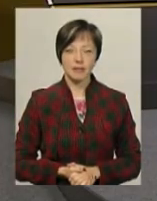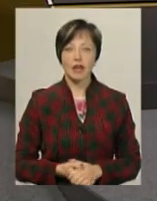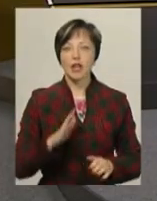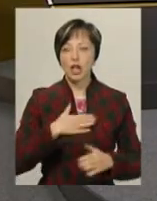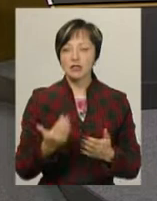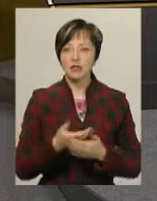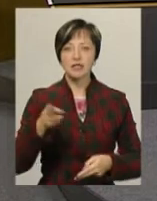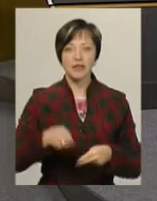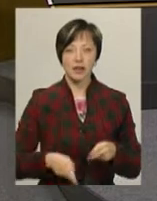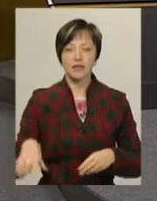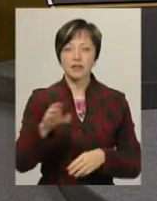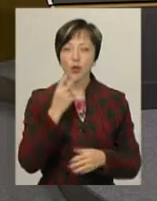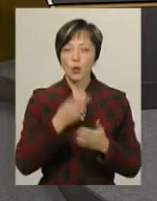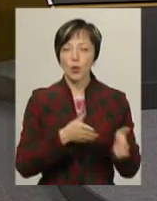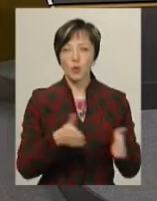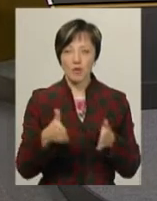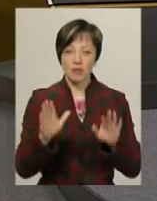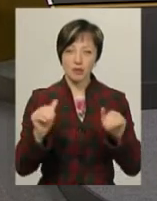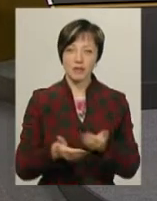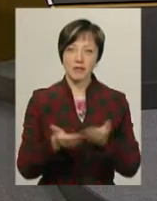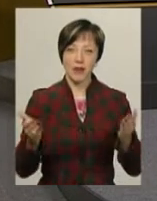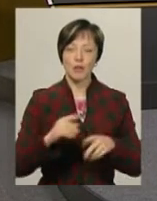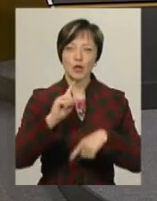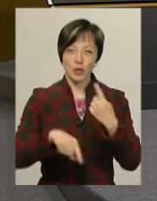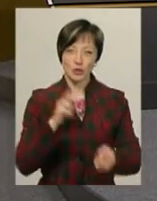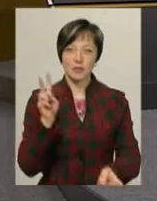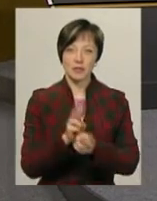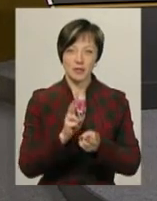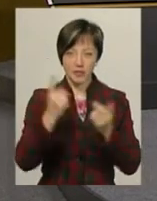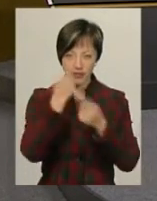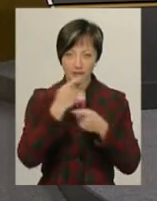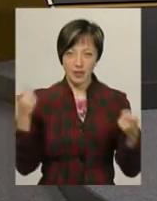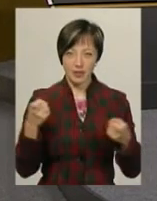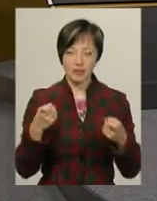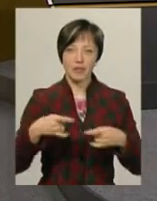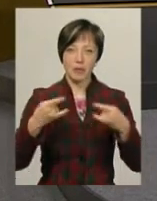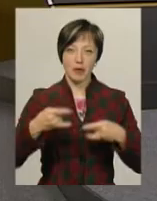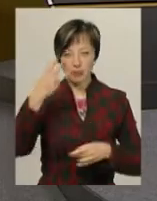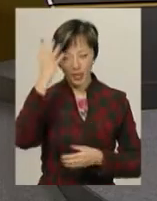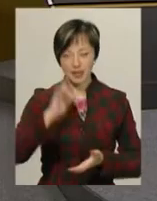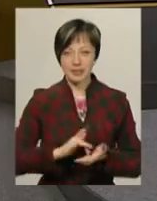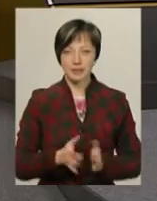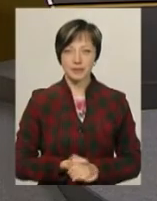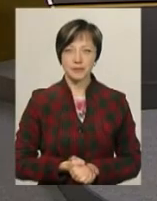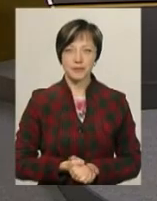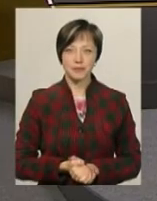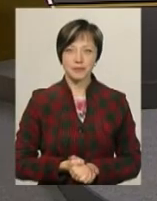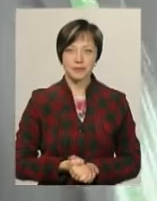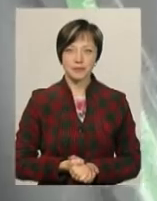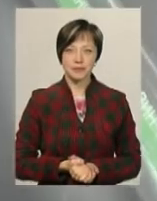Наш випуск завершений. Всі, хто його готував, прощаються з вами. До наступної зустрічі в ефірі Суспільного телебачення «Поділля-Центр».